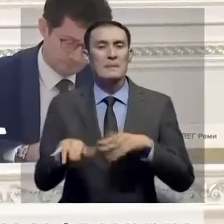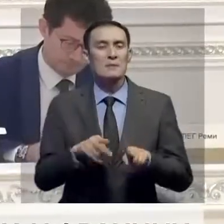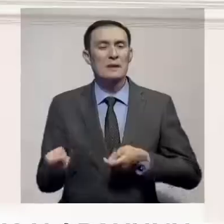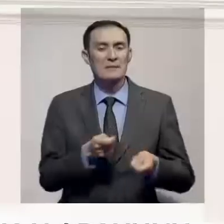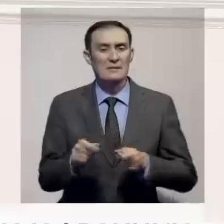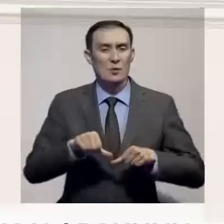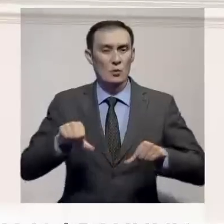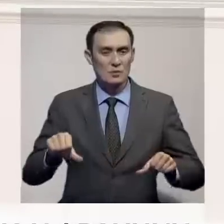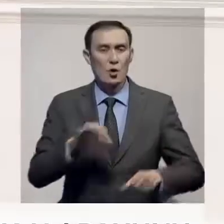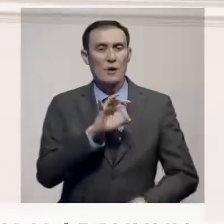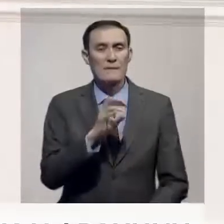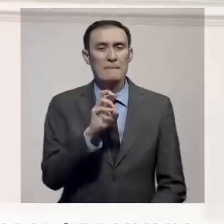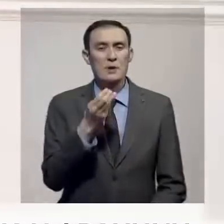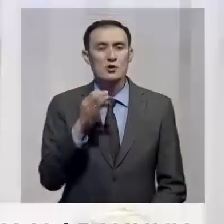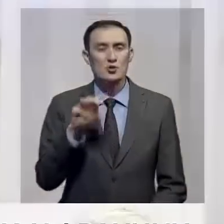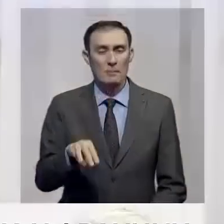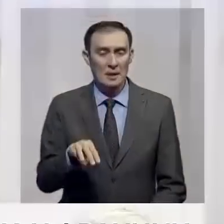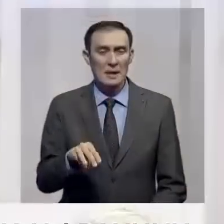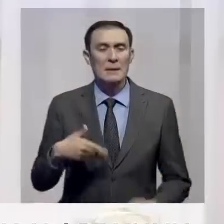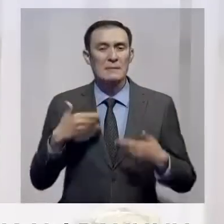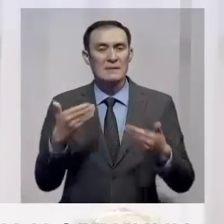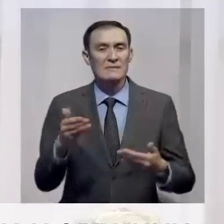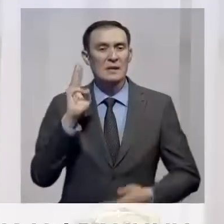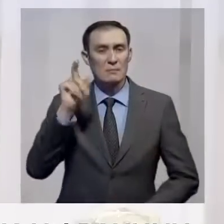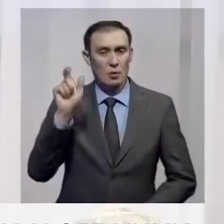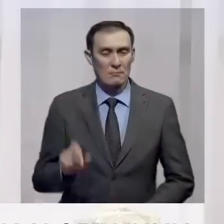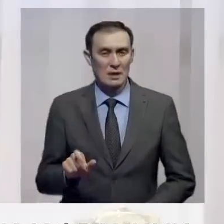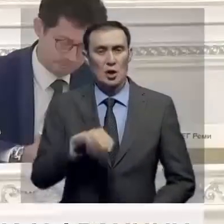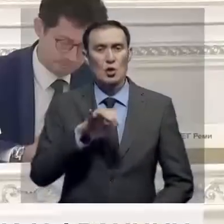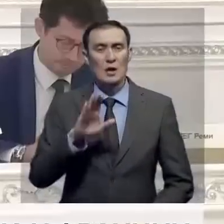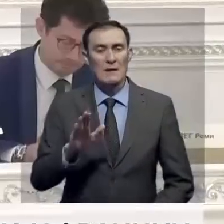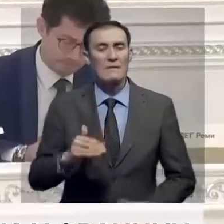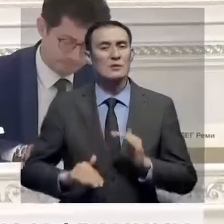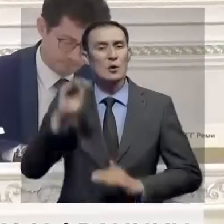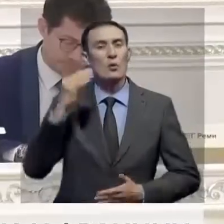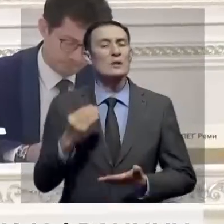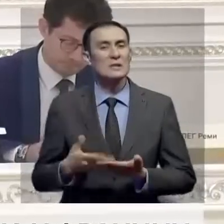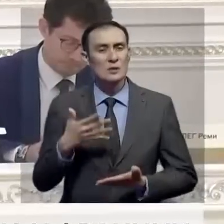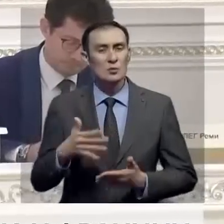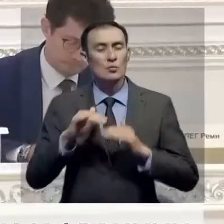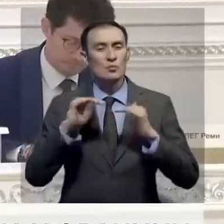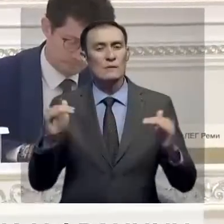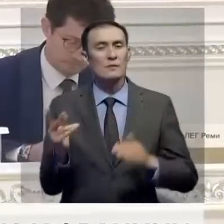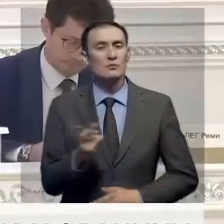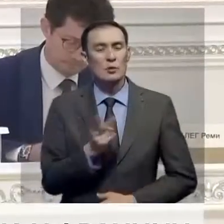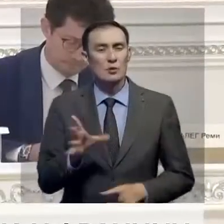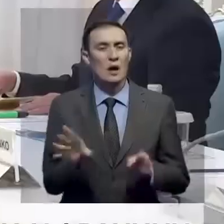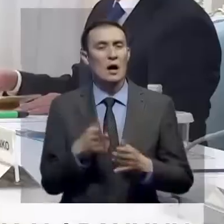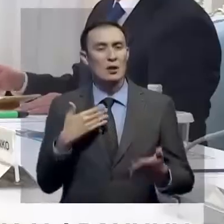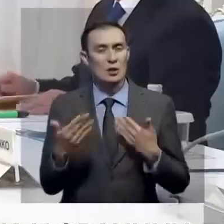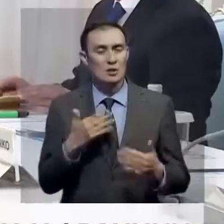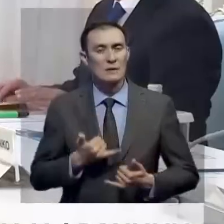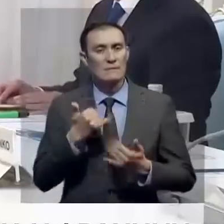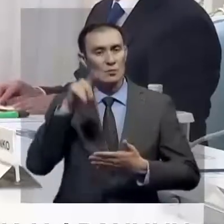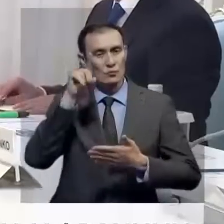межправительственной комиссии Оливье Бештом. Приветствуя дипломата, Касым-Жомарт Токаев высоко оценил уровень двусторонних отношений,